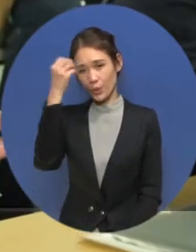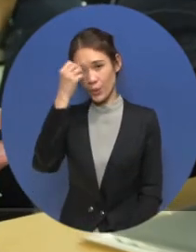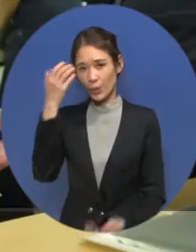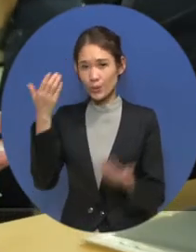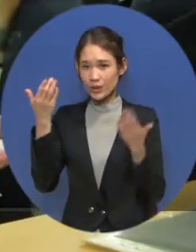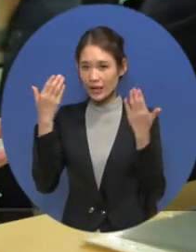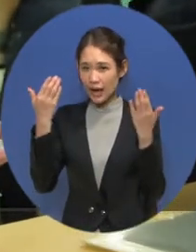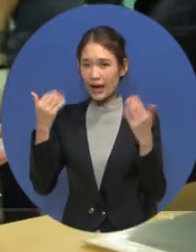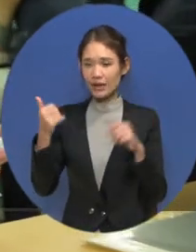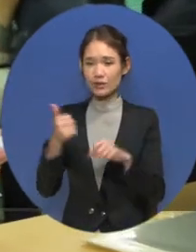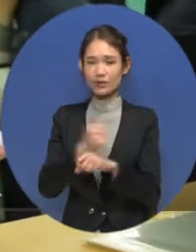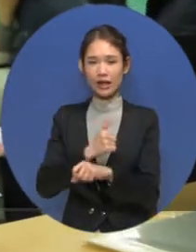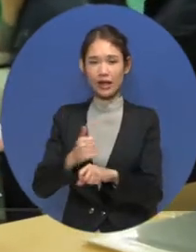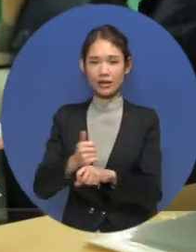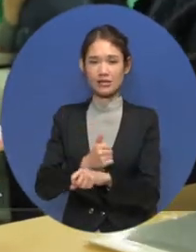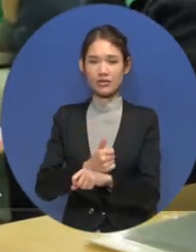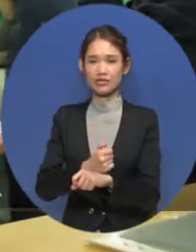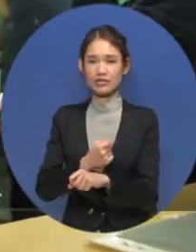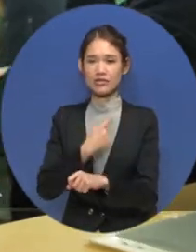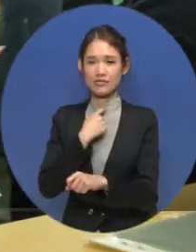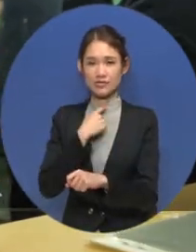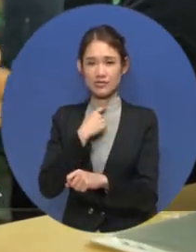현우고등학교.